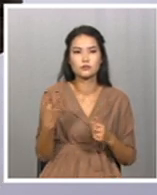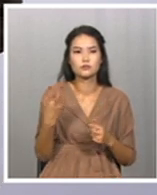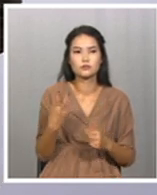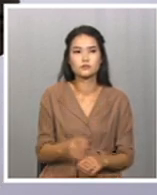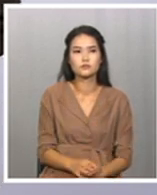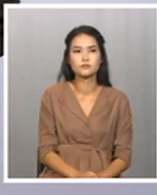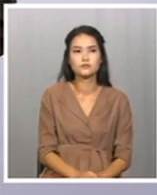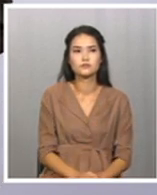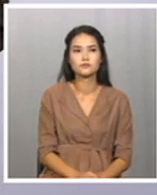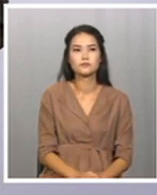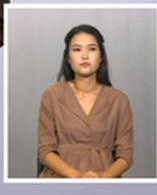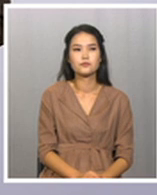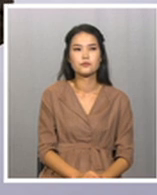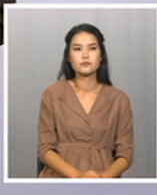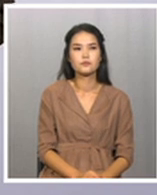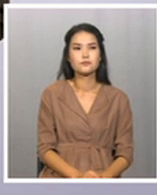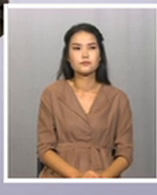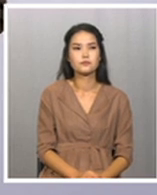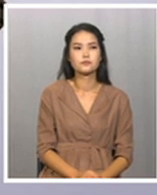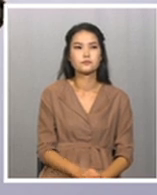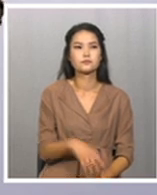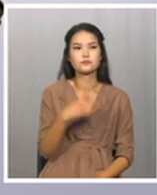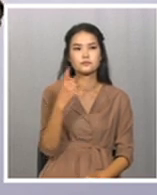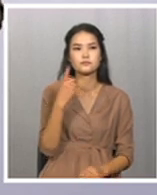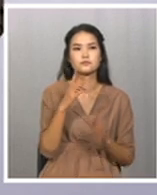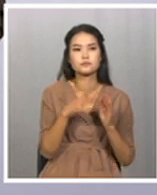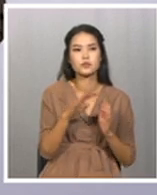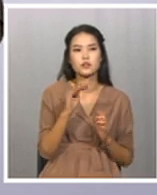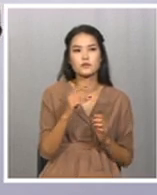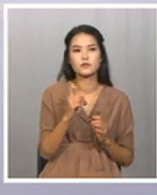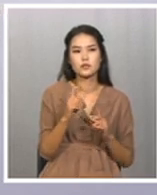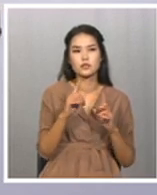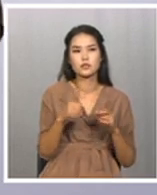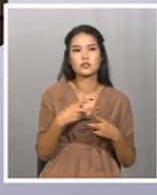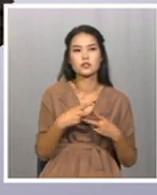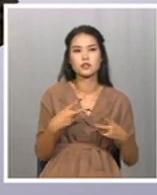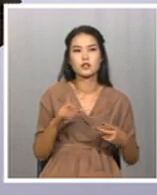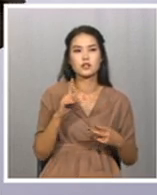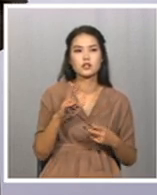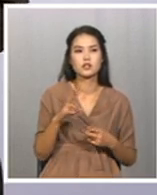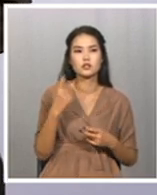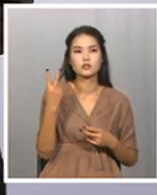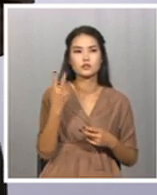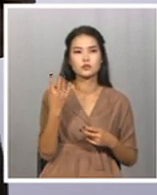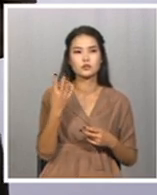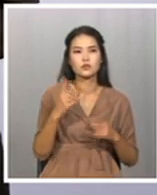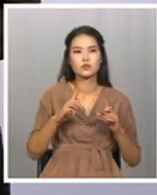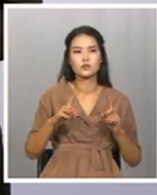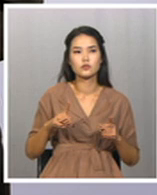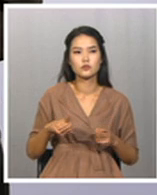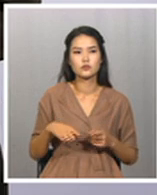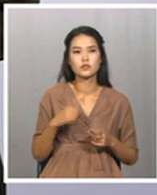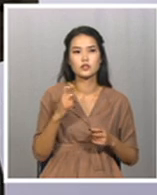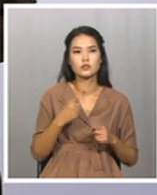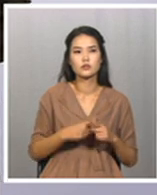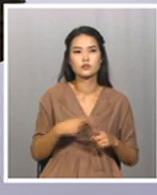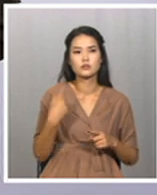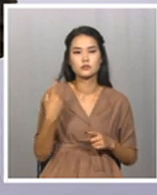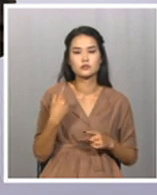табыңыз. Біріншісі, х-тен f тең болады х қосылған 1-дің